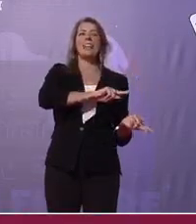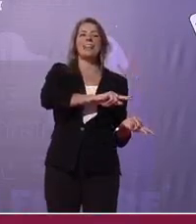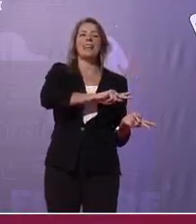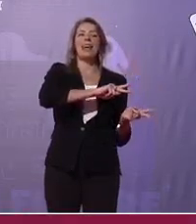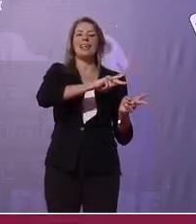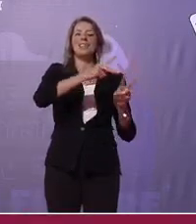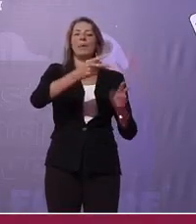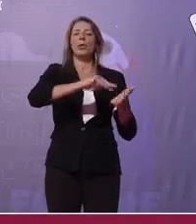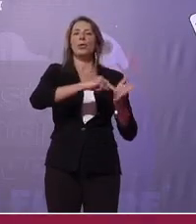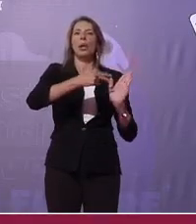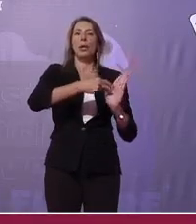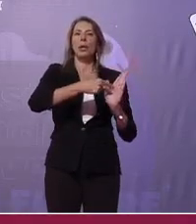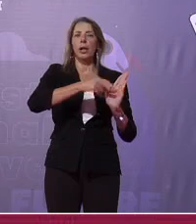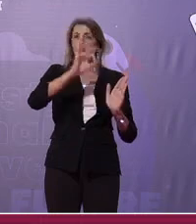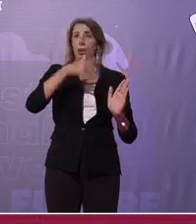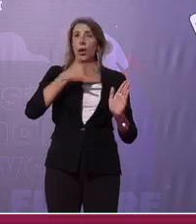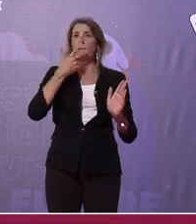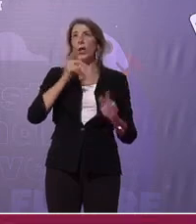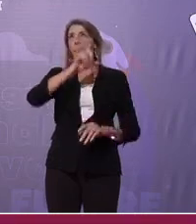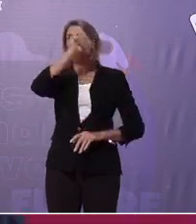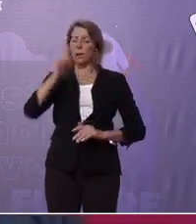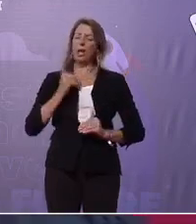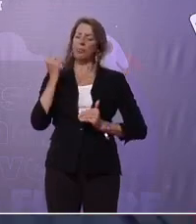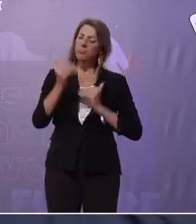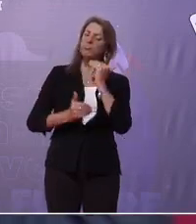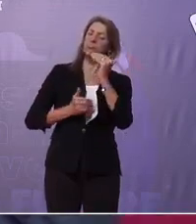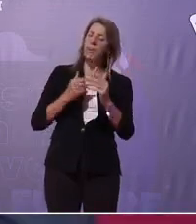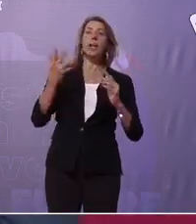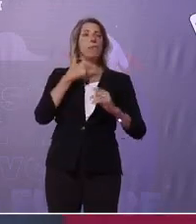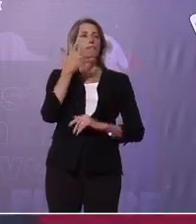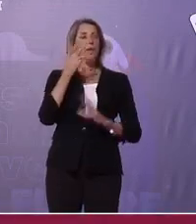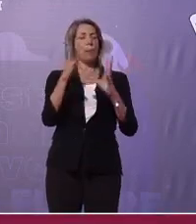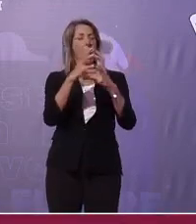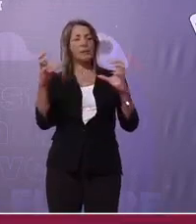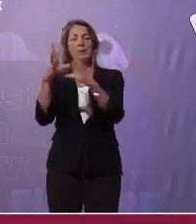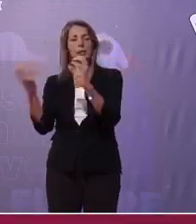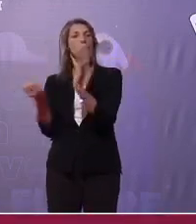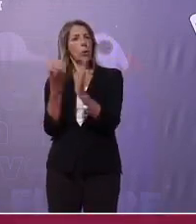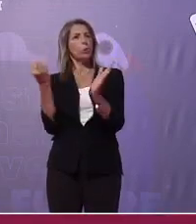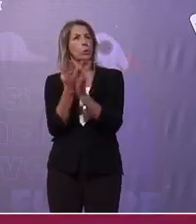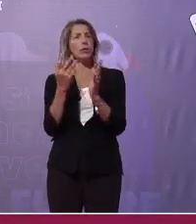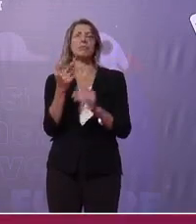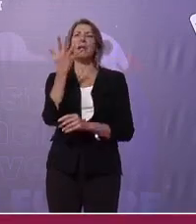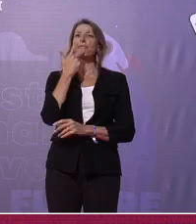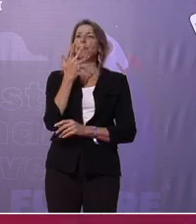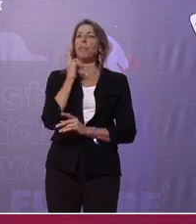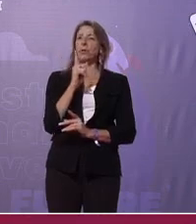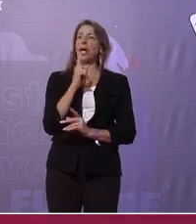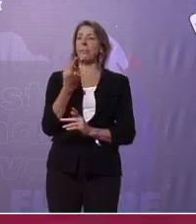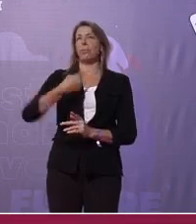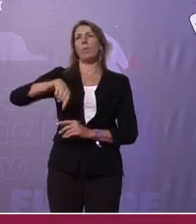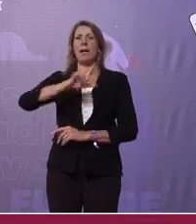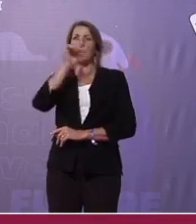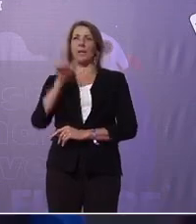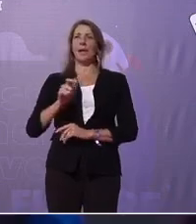sostanza se noi vogliamo che il nostro paese progredisca se noi vogliamo che le nostre aziende producano Se vogliamo essere avere un impatto e essere al